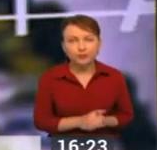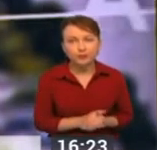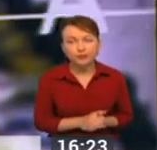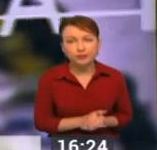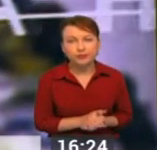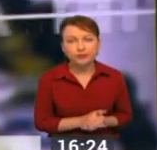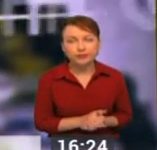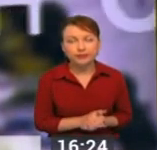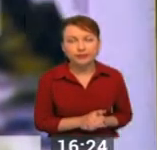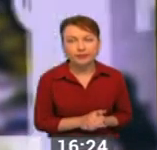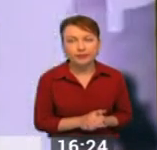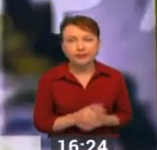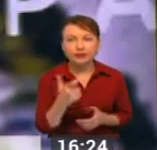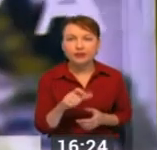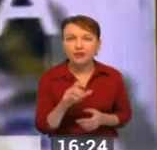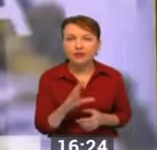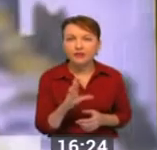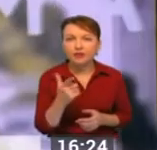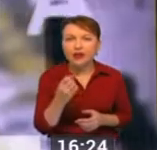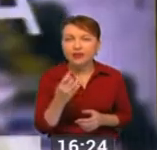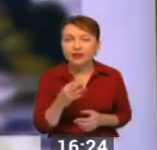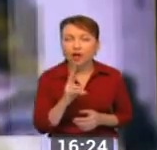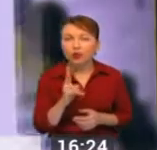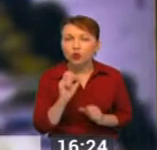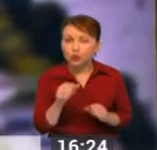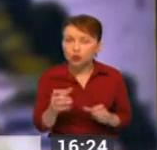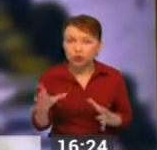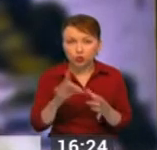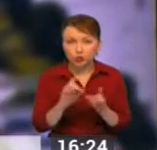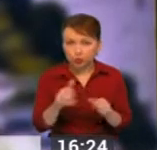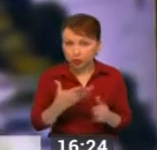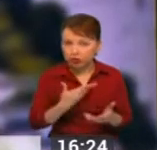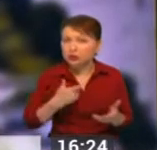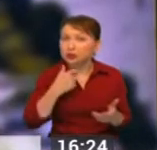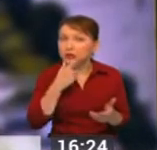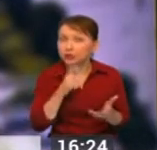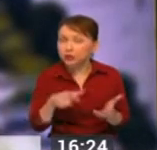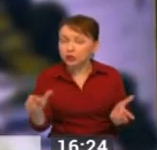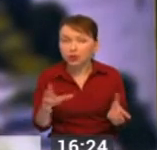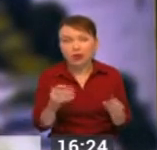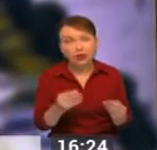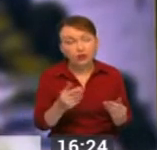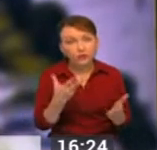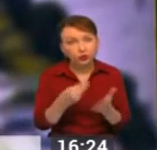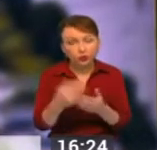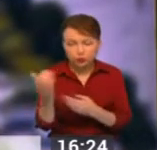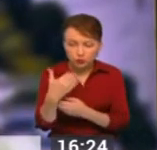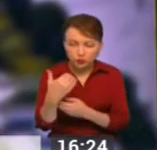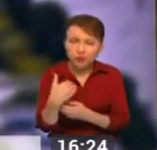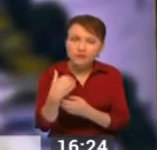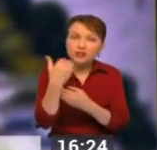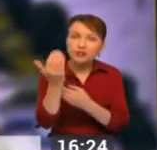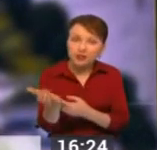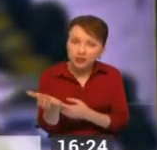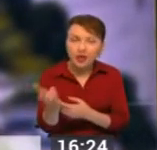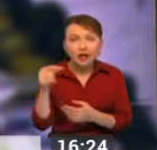Пані Євгенія, зрештою, хто може долучитися? Можливо, зараз нас дивляться глядачі і саме відкрили свої сундучки, свої скрині,